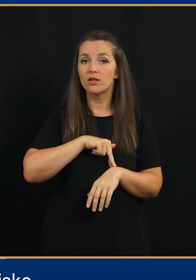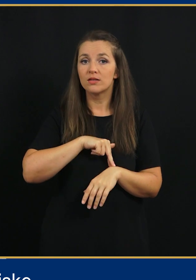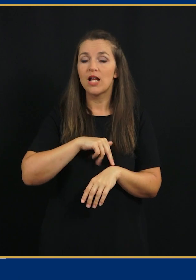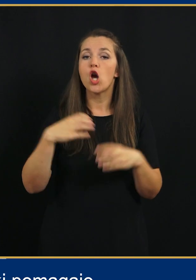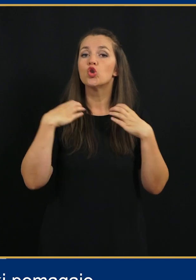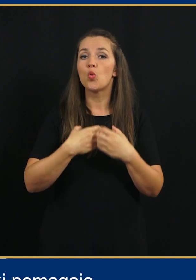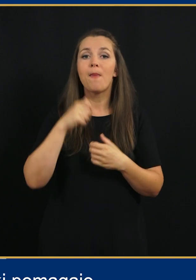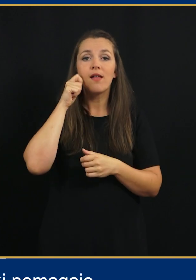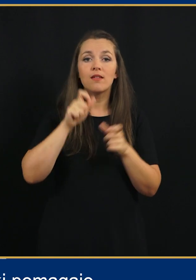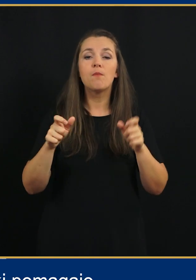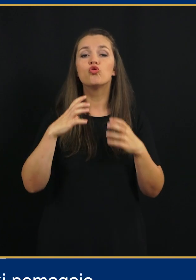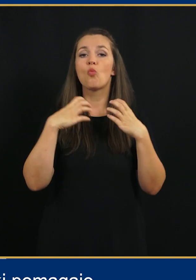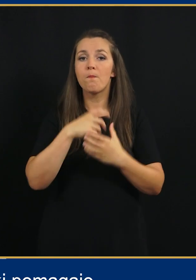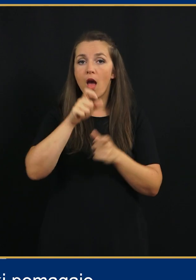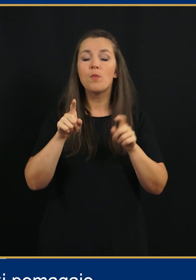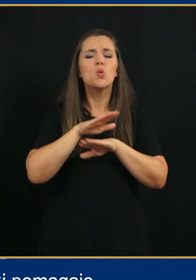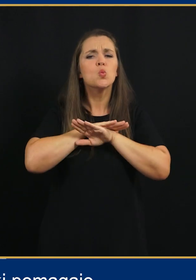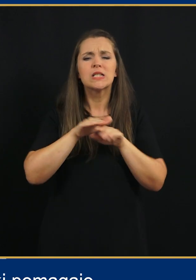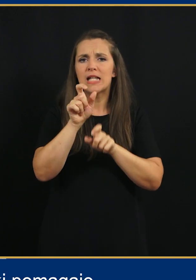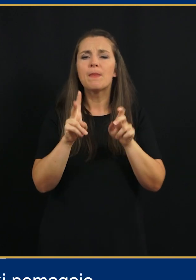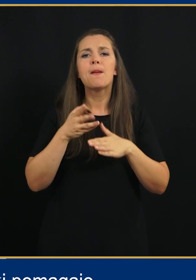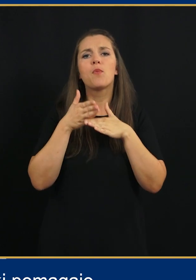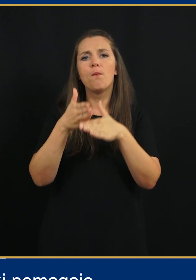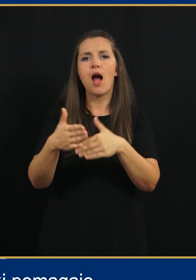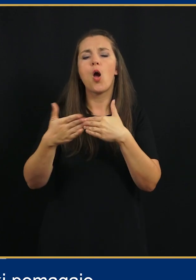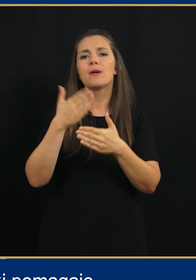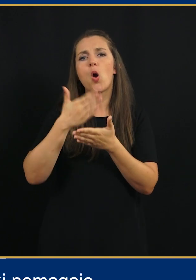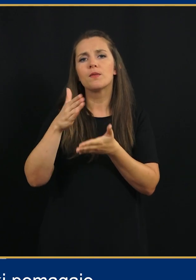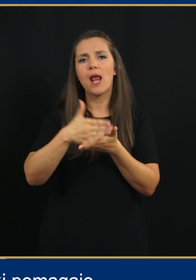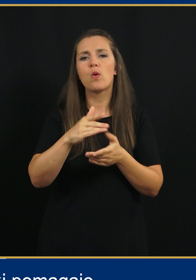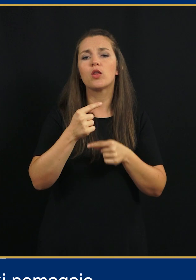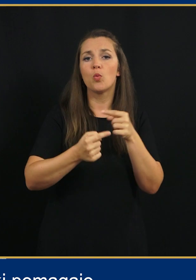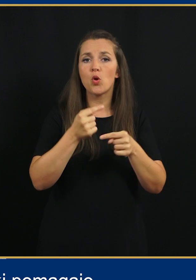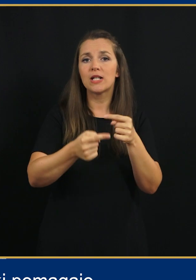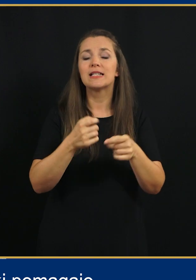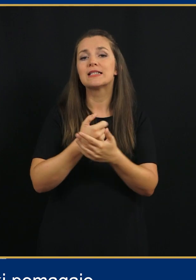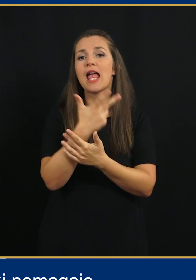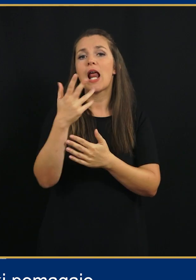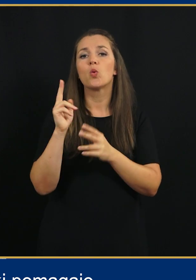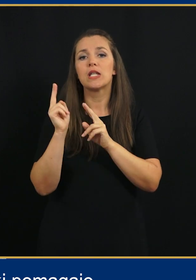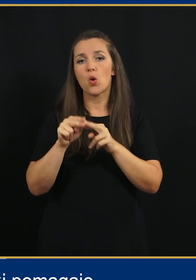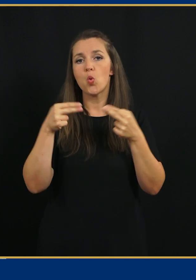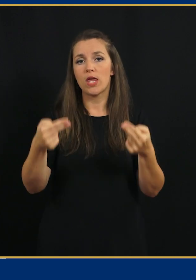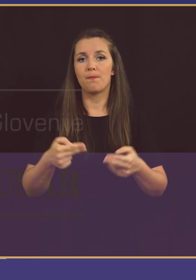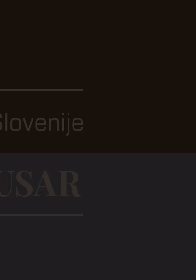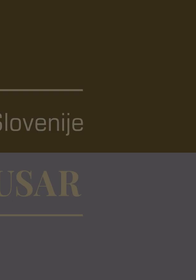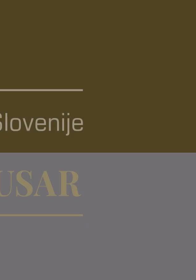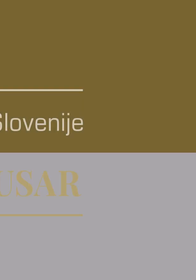policije, županjam in županom ter vsem, ki pomagajo pri odpravljanju posledic naravnih ujm.